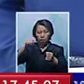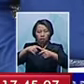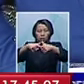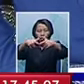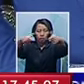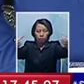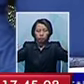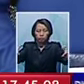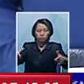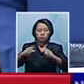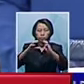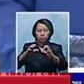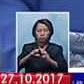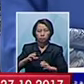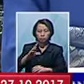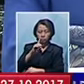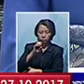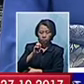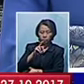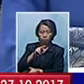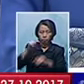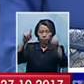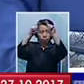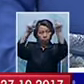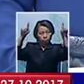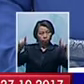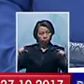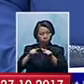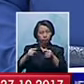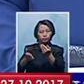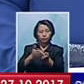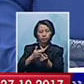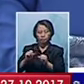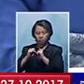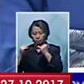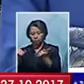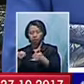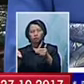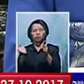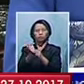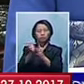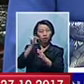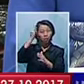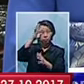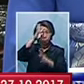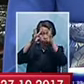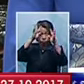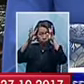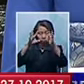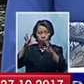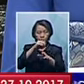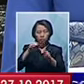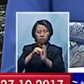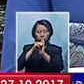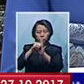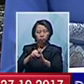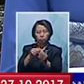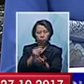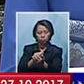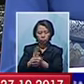memperluaskan pendekatan regulatory sandbox bagi memudahkan syarikat menguji idea inovatif dan model